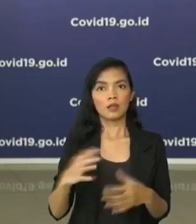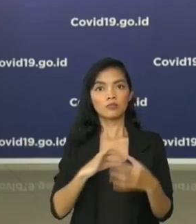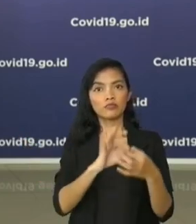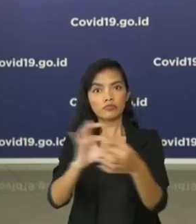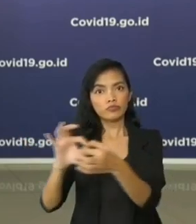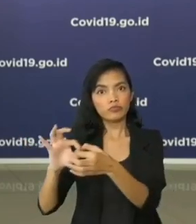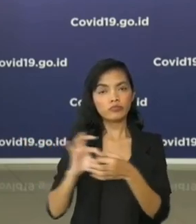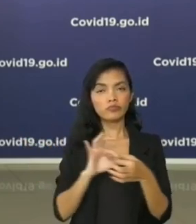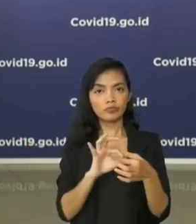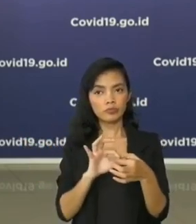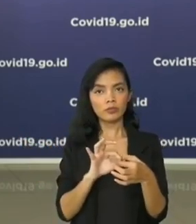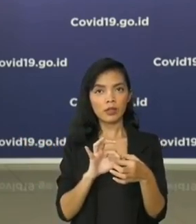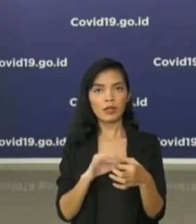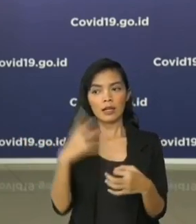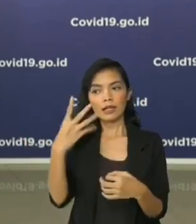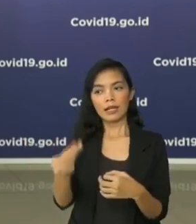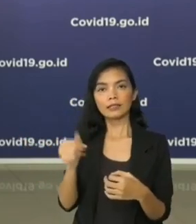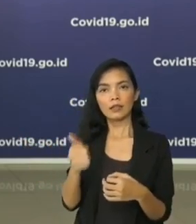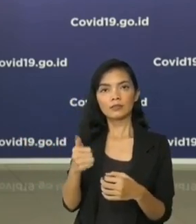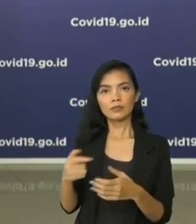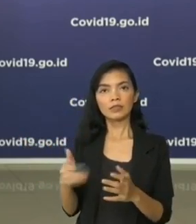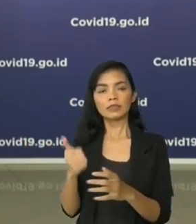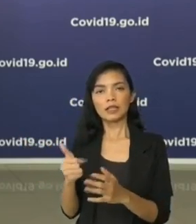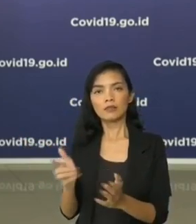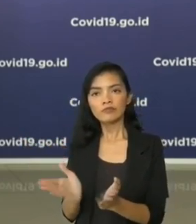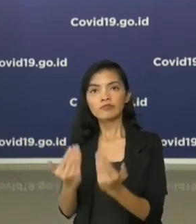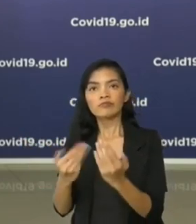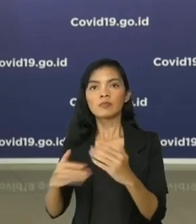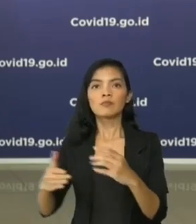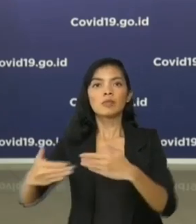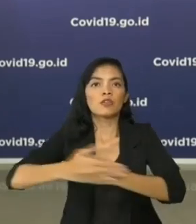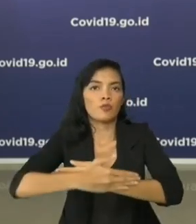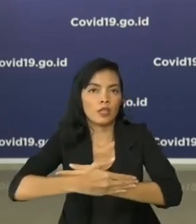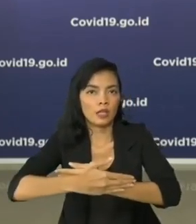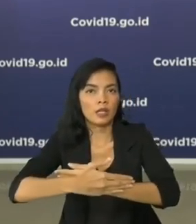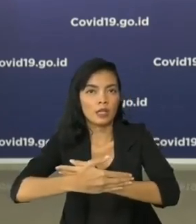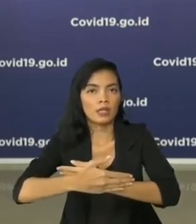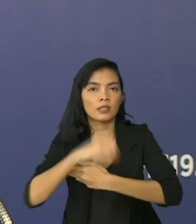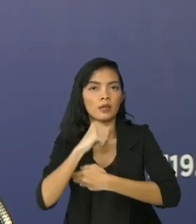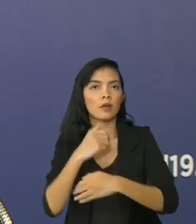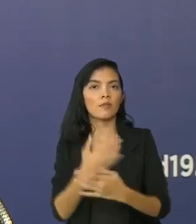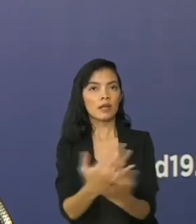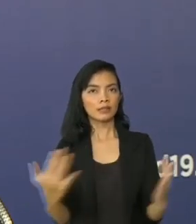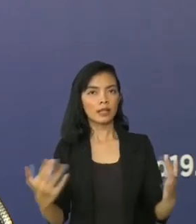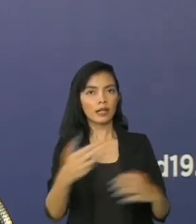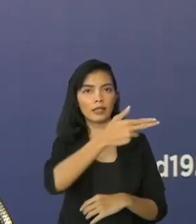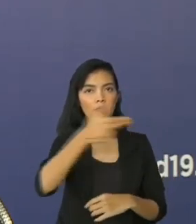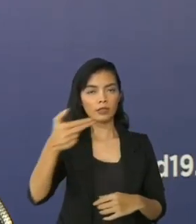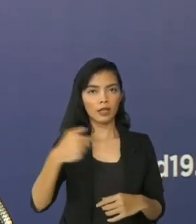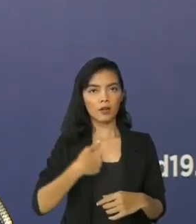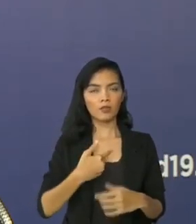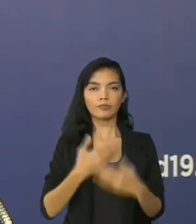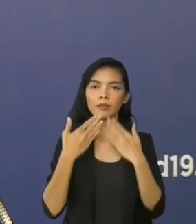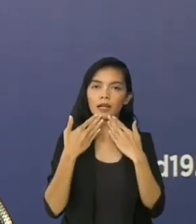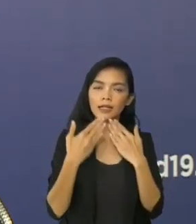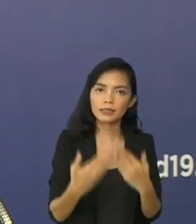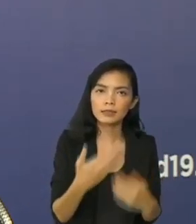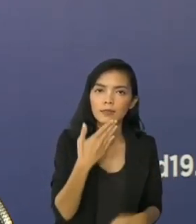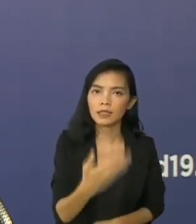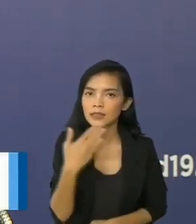Desa menjadi ujung tombak untuk menjadi pelindung bagi bangsa kita dan Saya mengucapkan terima kasih